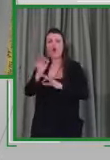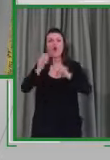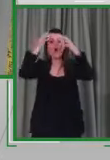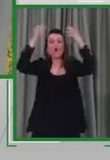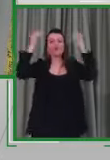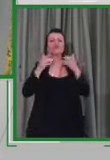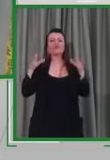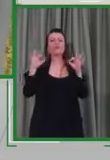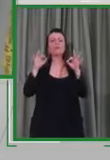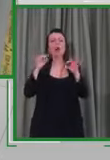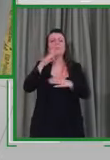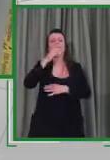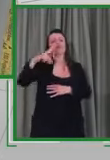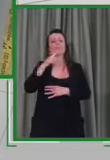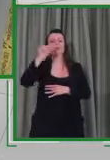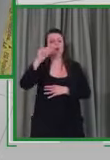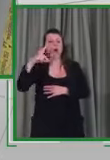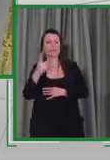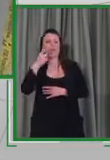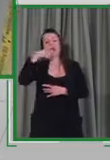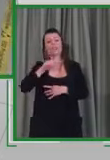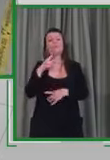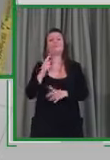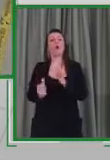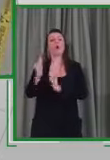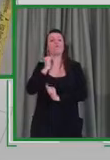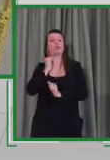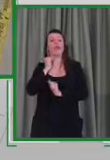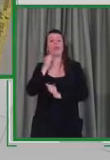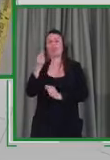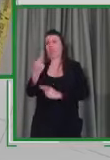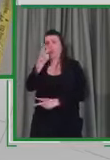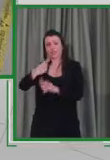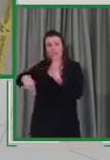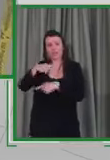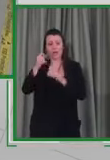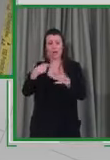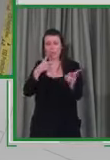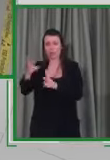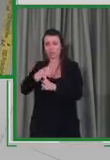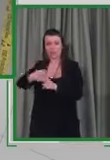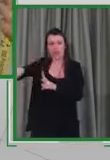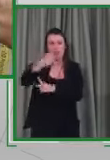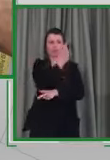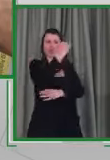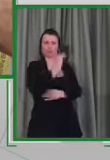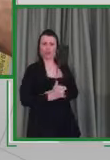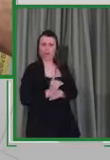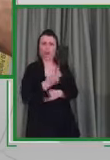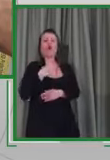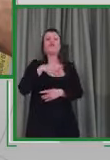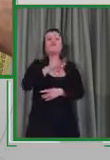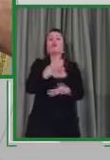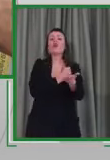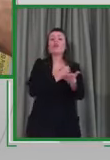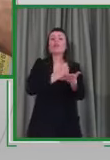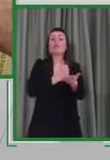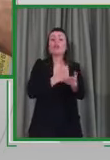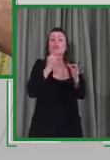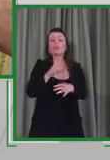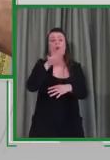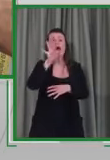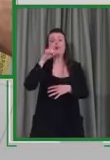la pre intensiva eccetera che abbiamo nei nostri ospedali sta per essere certificato dall fbi